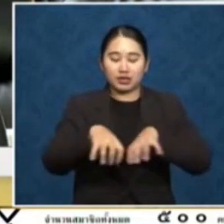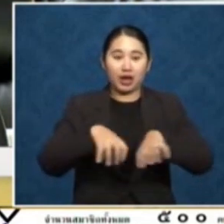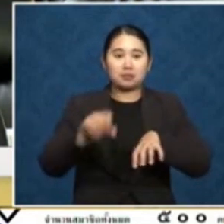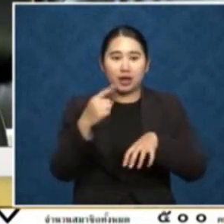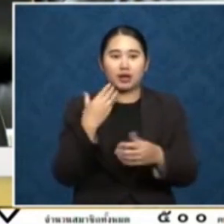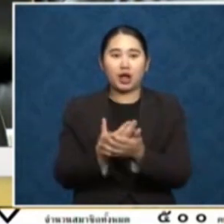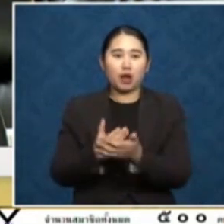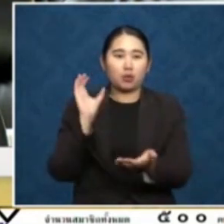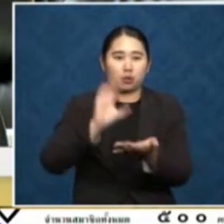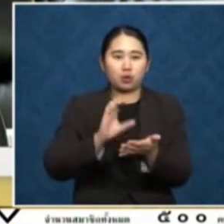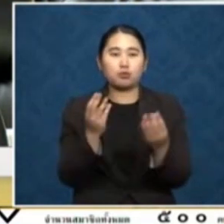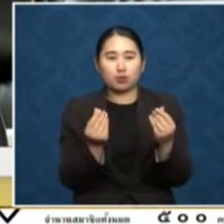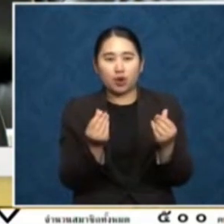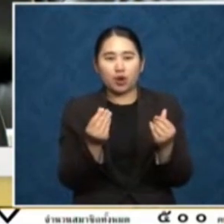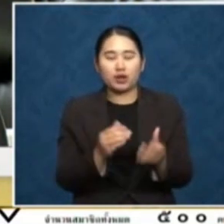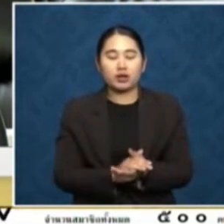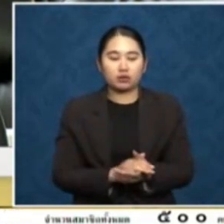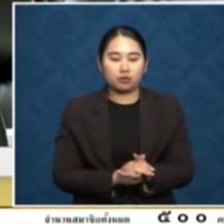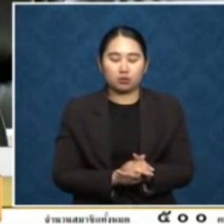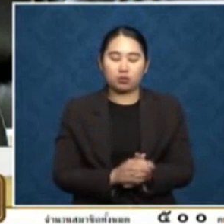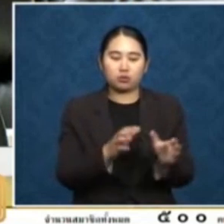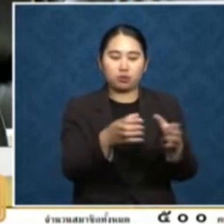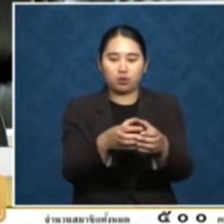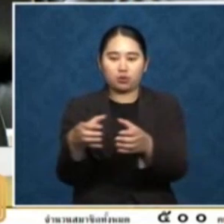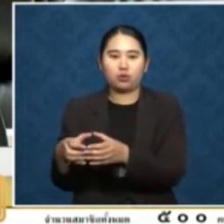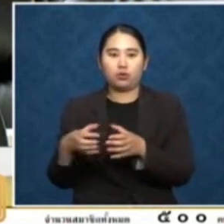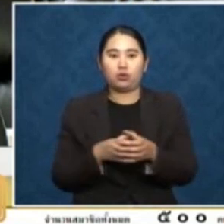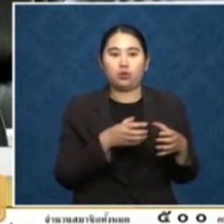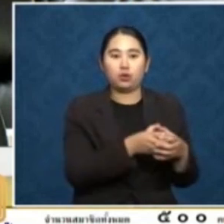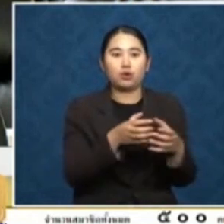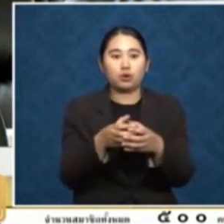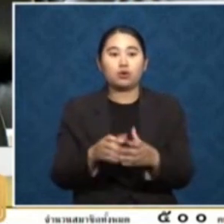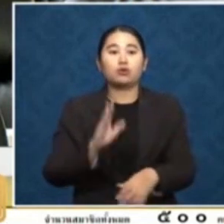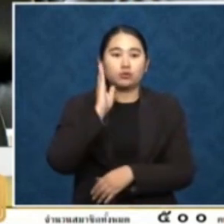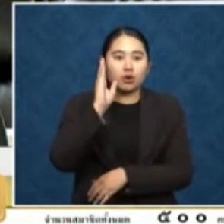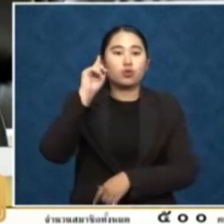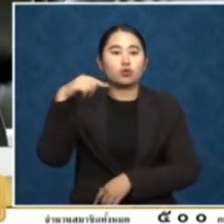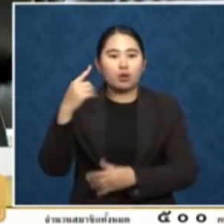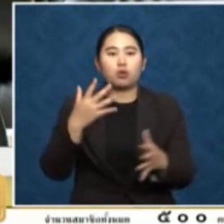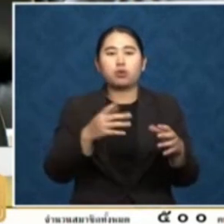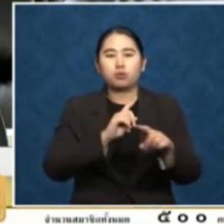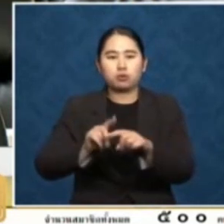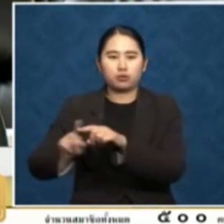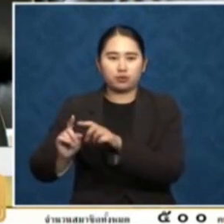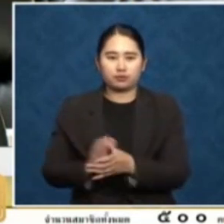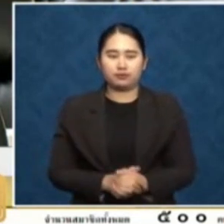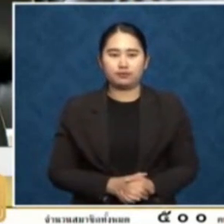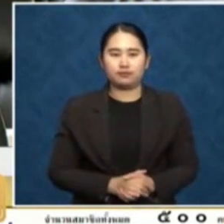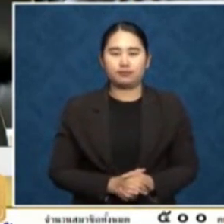ฎหมายอย่างนี้ผ่านมันก็ต้องดำเนินการในการจัดการและจะต้องใช้งบประมาณเท่าไหร่เปลี่ยนแดนเป็นแดนที่ส